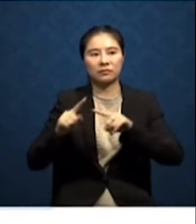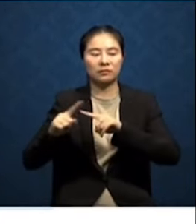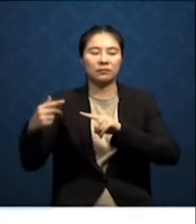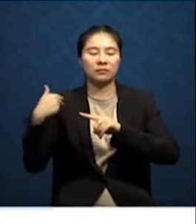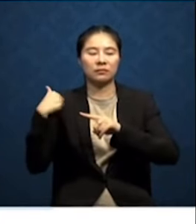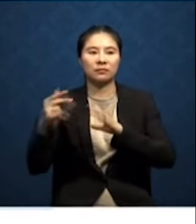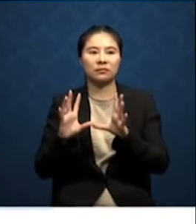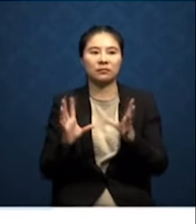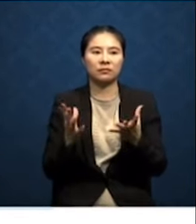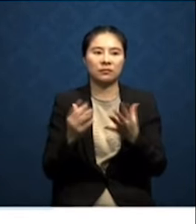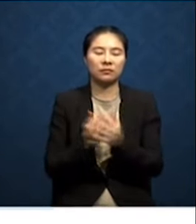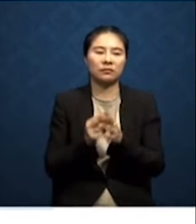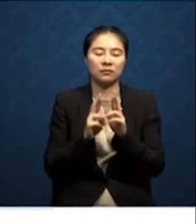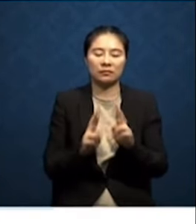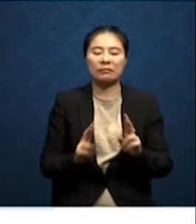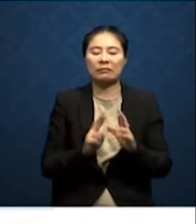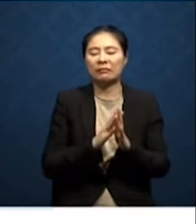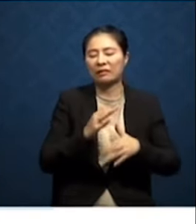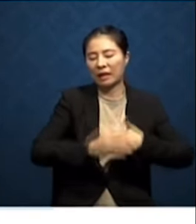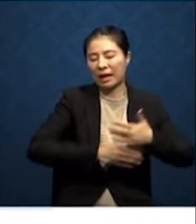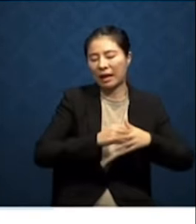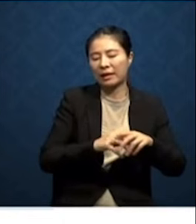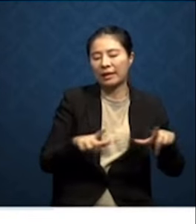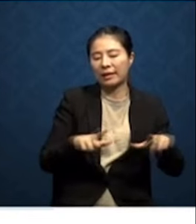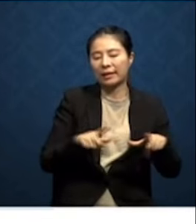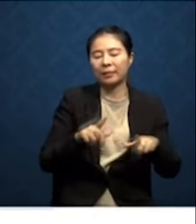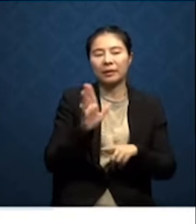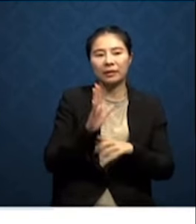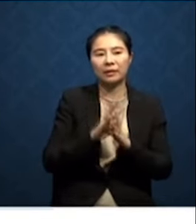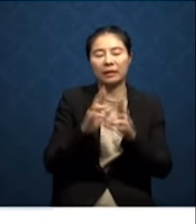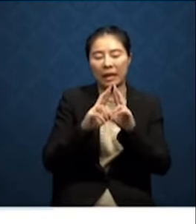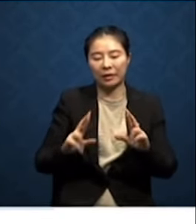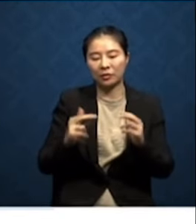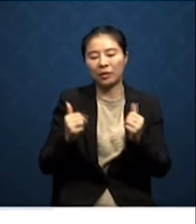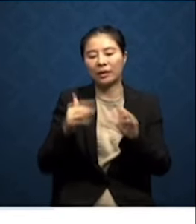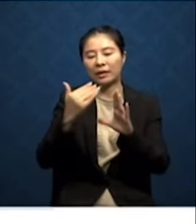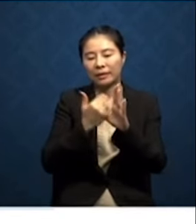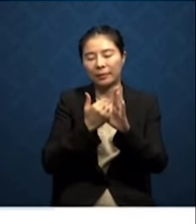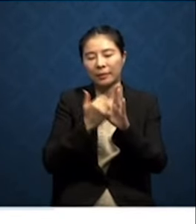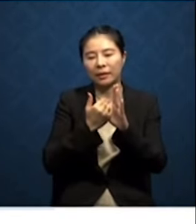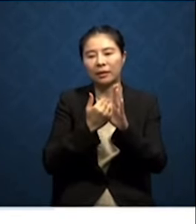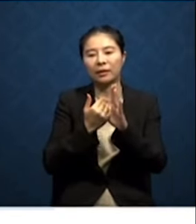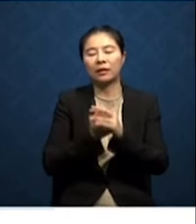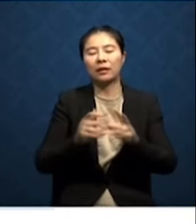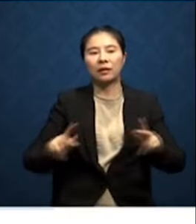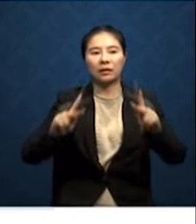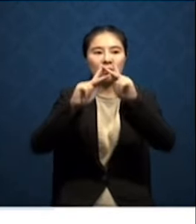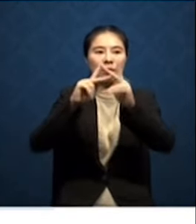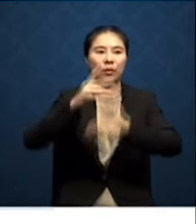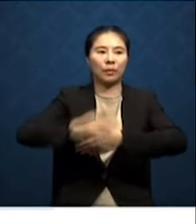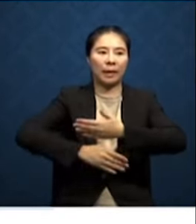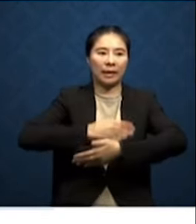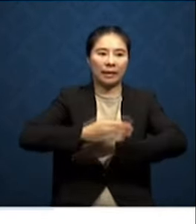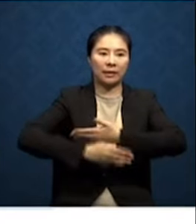จบอยู่แค่ร้านสะดวกซื้อเท่านั้นวันนี้ร้านค้าที่เข้าสู่ระบบไม่ว่าจะเป็นร้านค้าที่ขึ้นทะเบียนกับกระทรวงพาณิชย์ร้าน